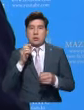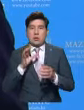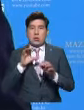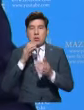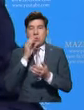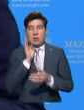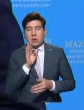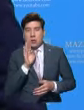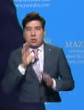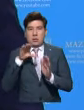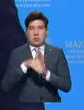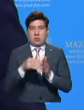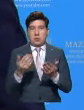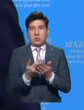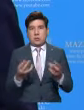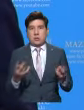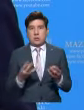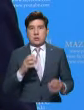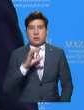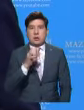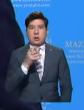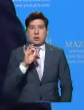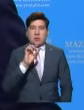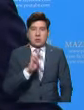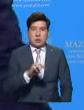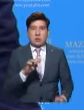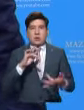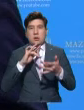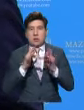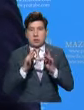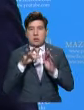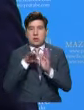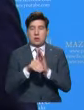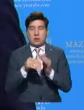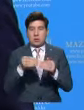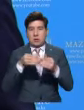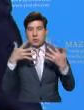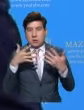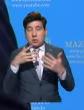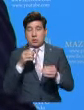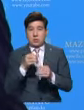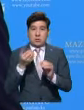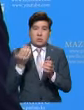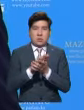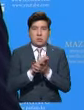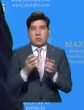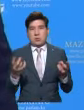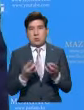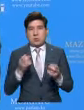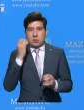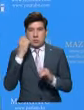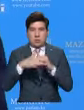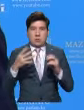Мемлекеттік органдардың сайттары, мемлекеттік органдардың кері байланыс механизмдерінің барлығы жұмыс істеп тұру керек.